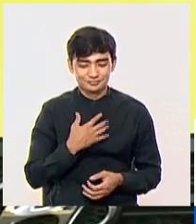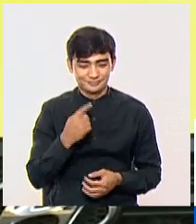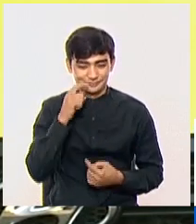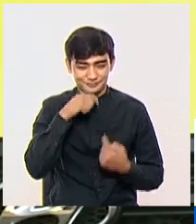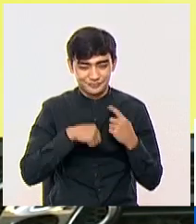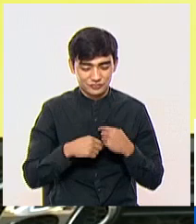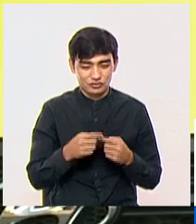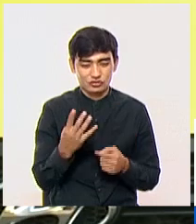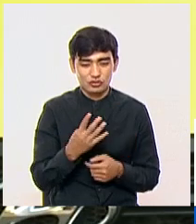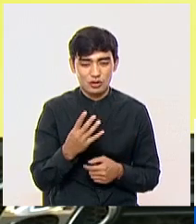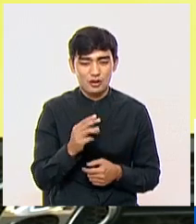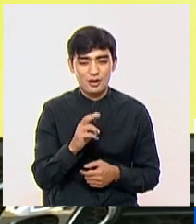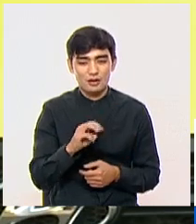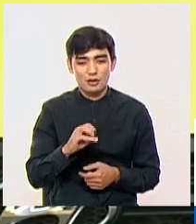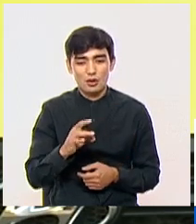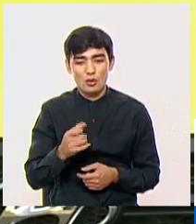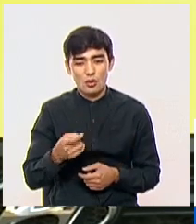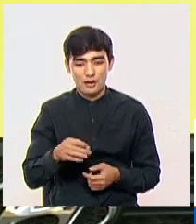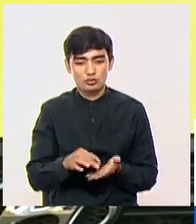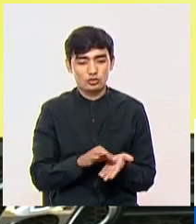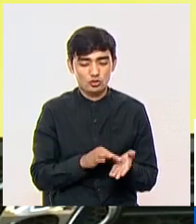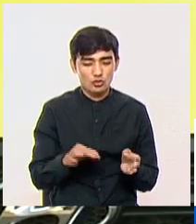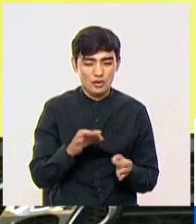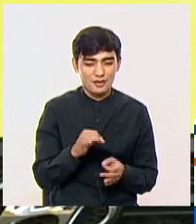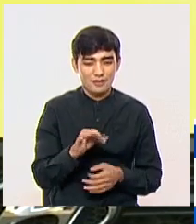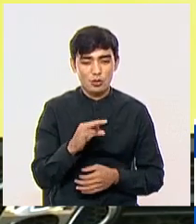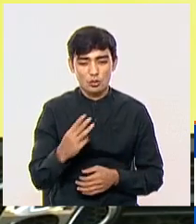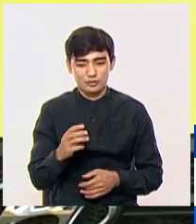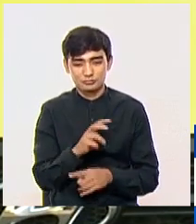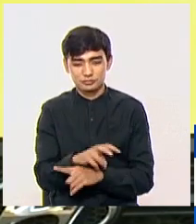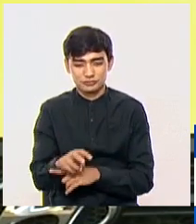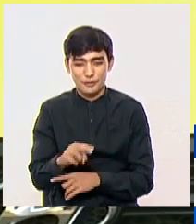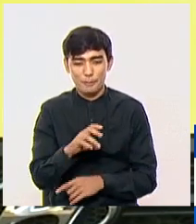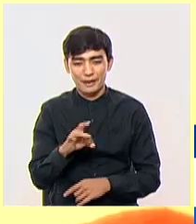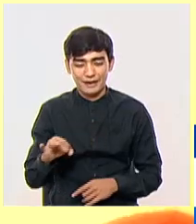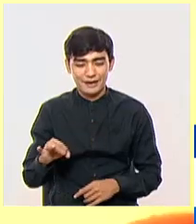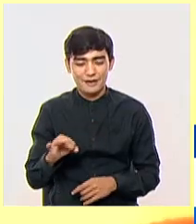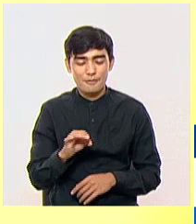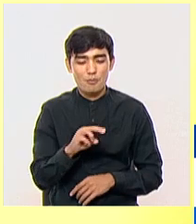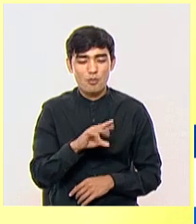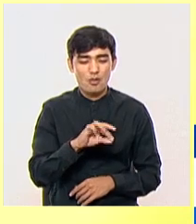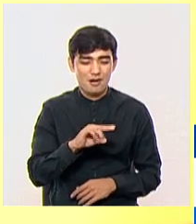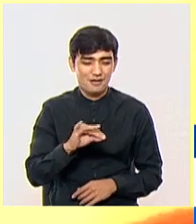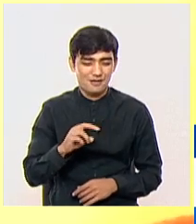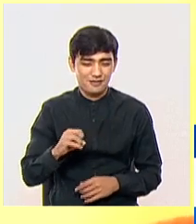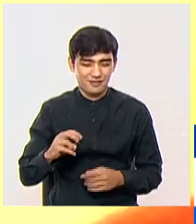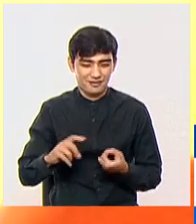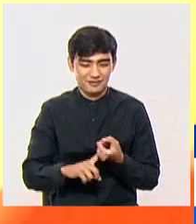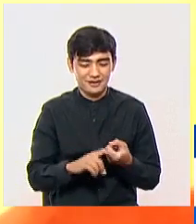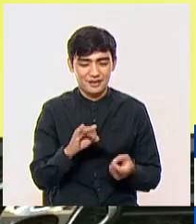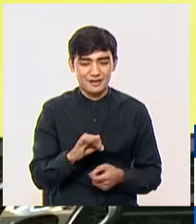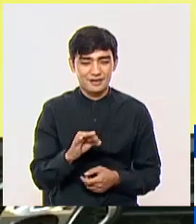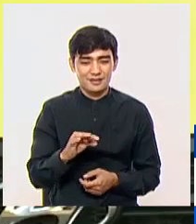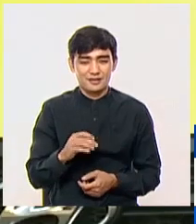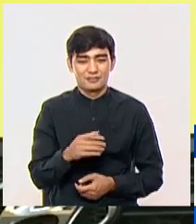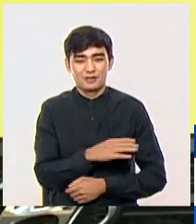относятся к 4-й категории срочности, все эти вызовы обслуживаются скорой помощью при поликлиниках. Но вызовы на температуру, на